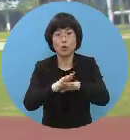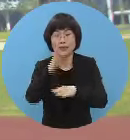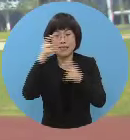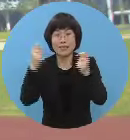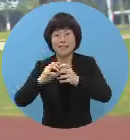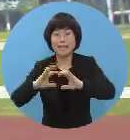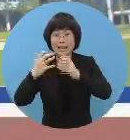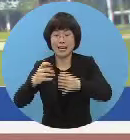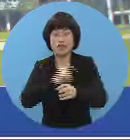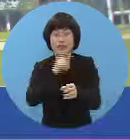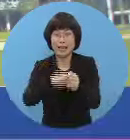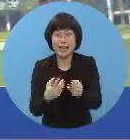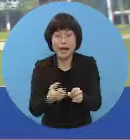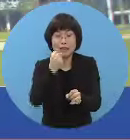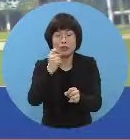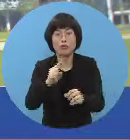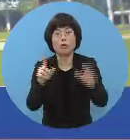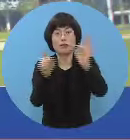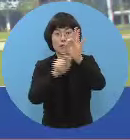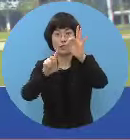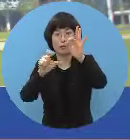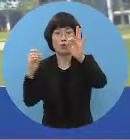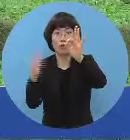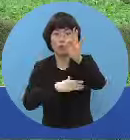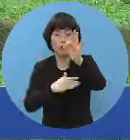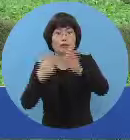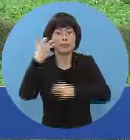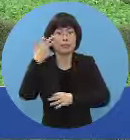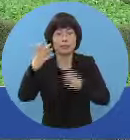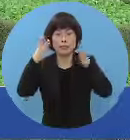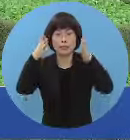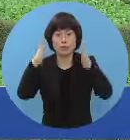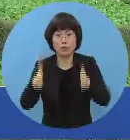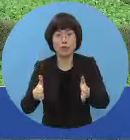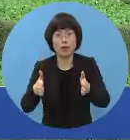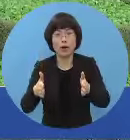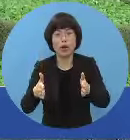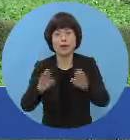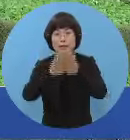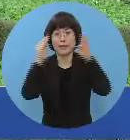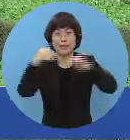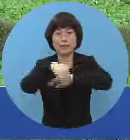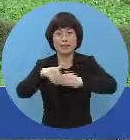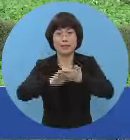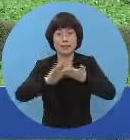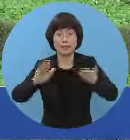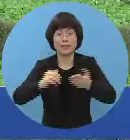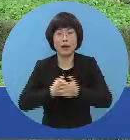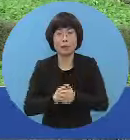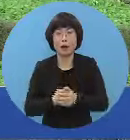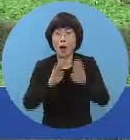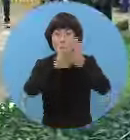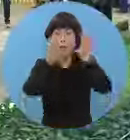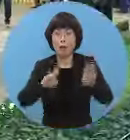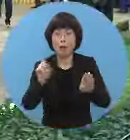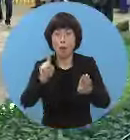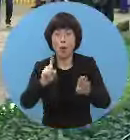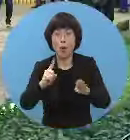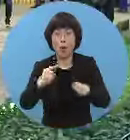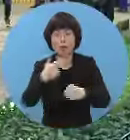세계라는 주제로 오는 10월 15일부터 11월 1일까지 18일간 개최됩니다. 박람회는